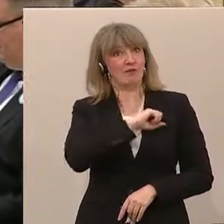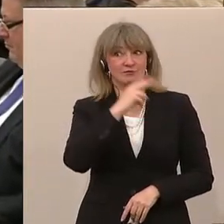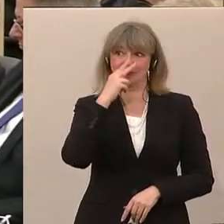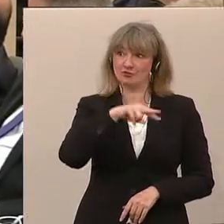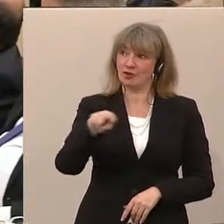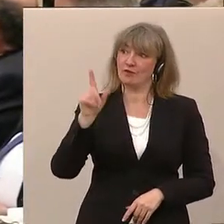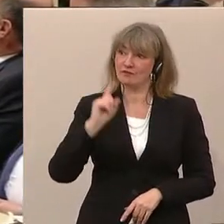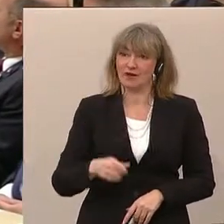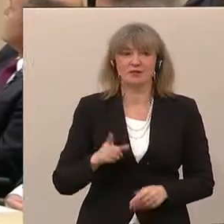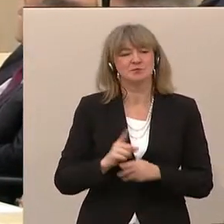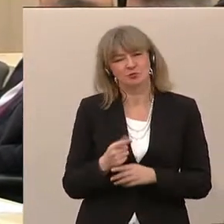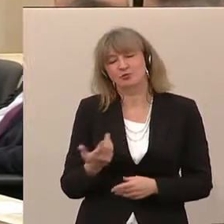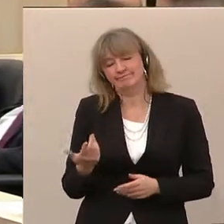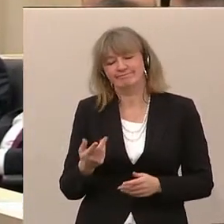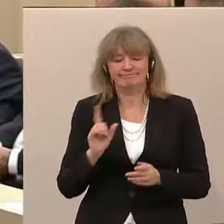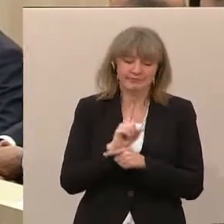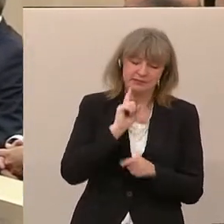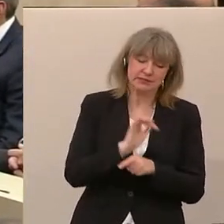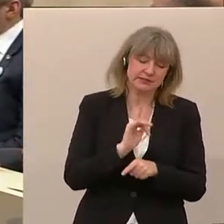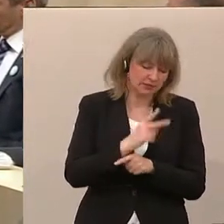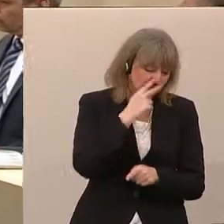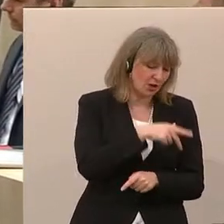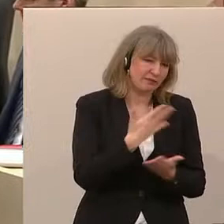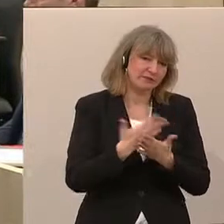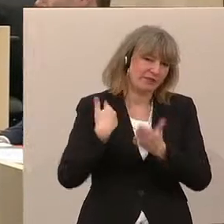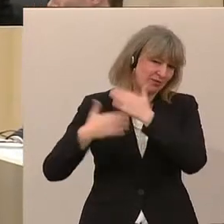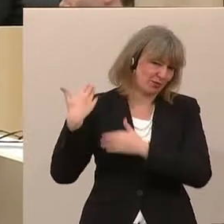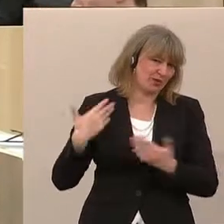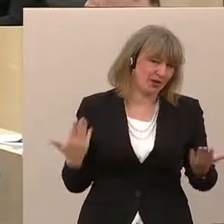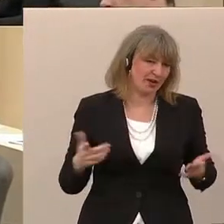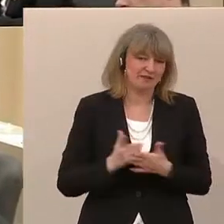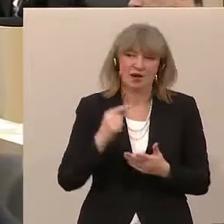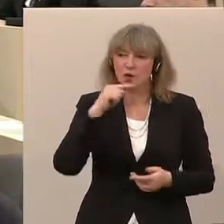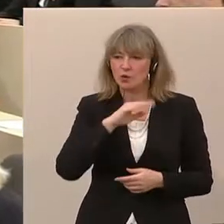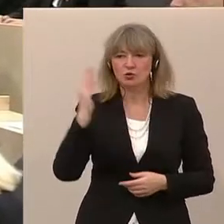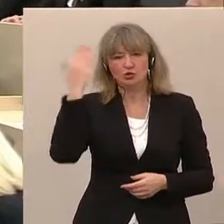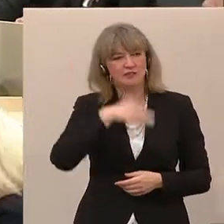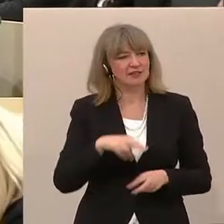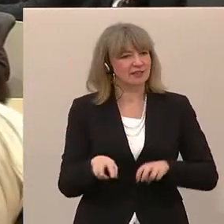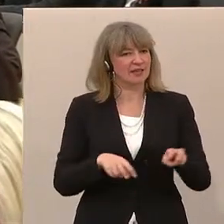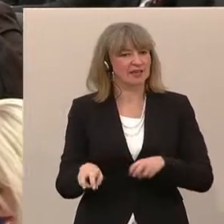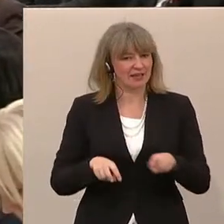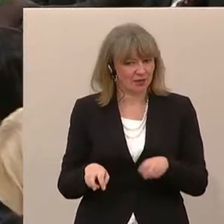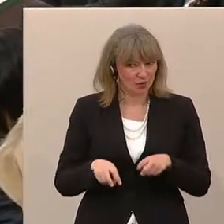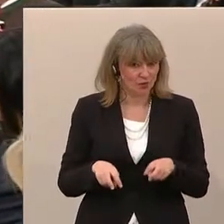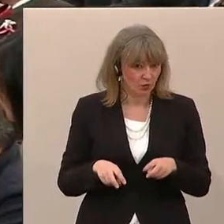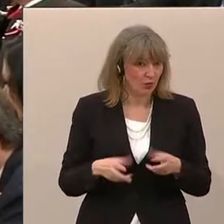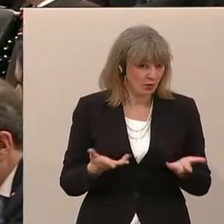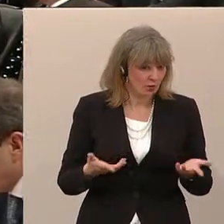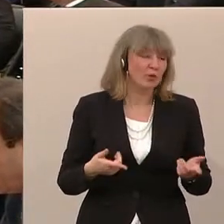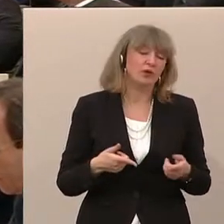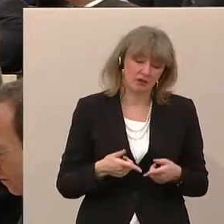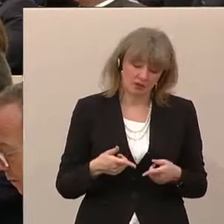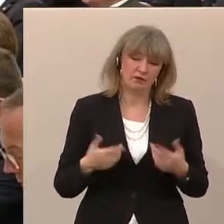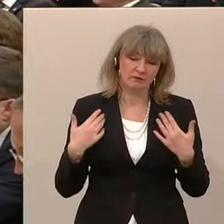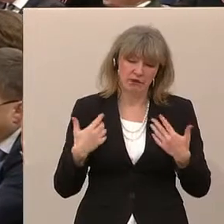die Vergangenheit kritisch betrachten und die noch vorhandene rot-schwarze Regierung hat durchaus